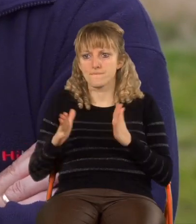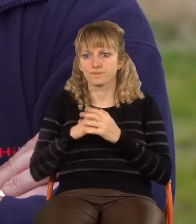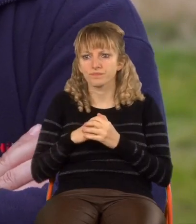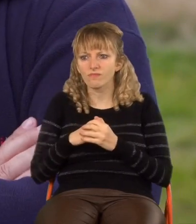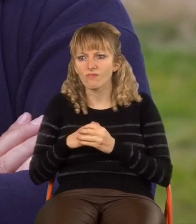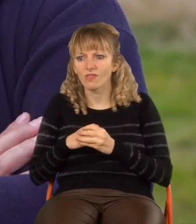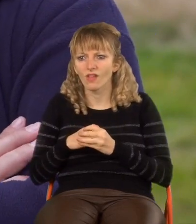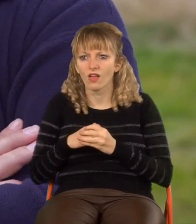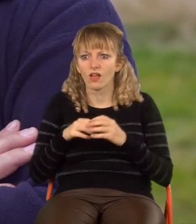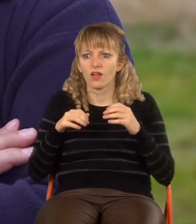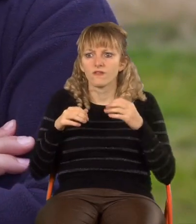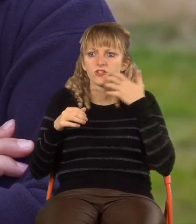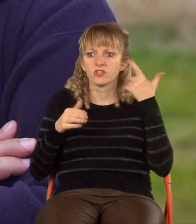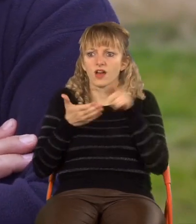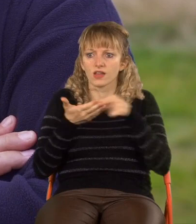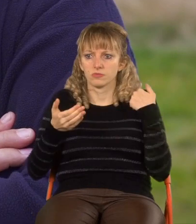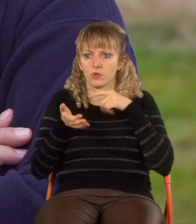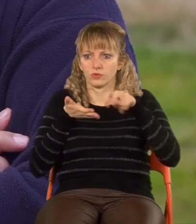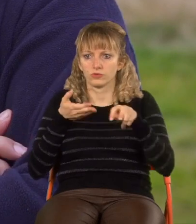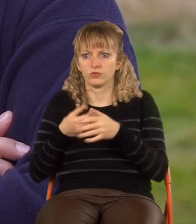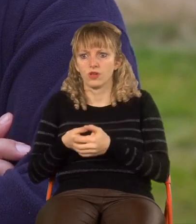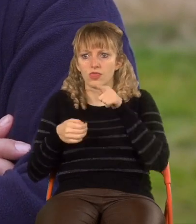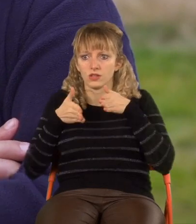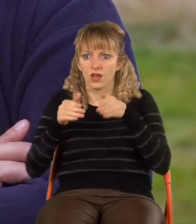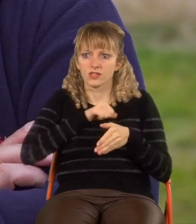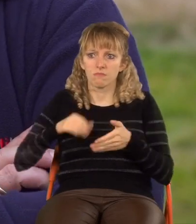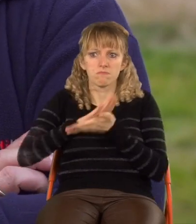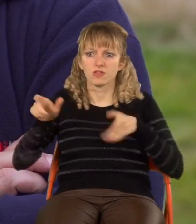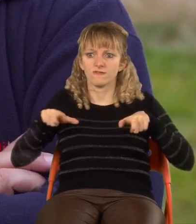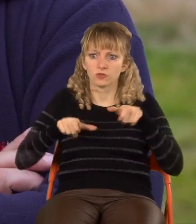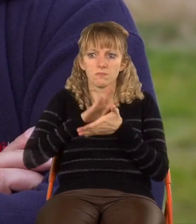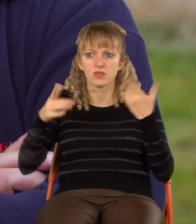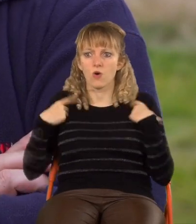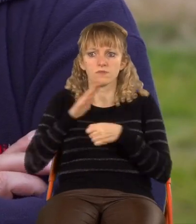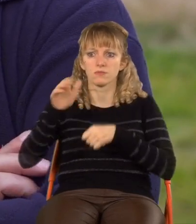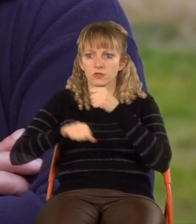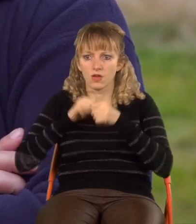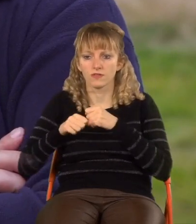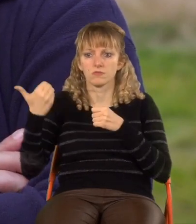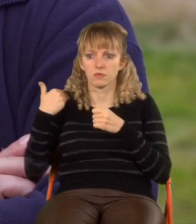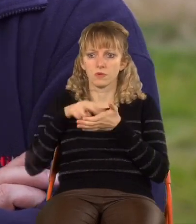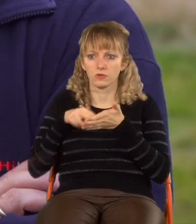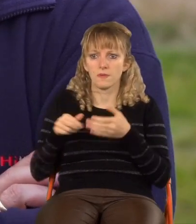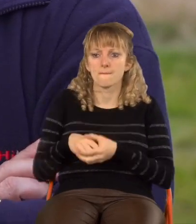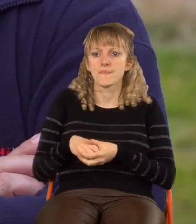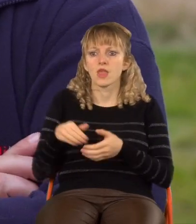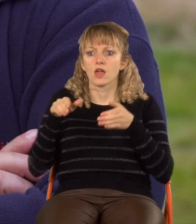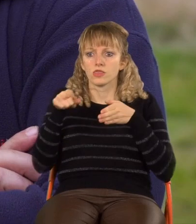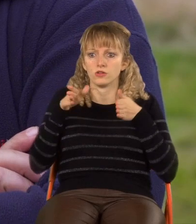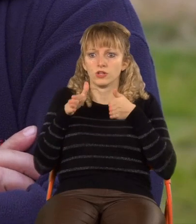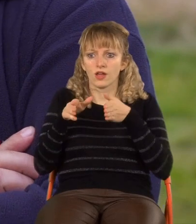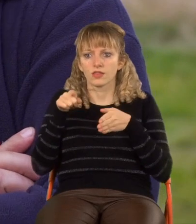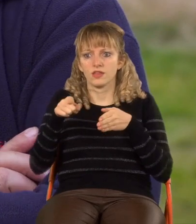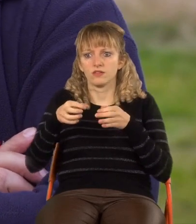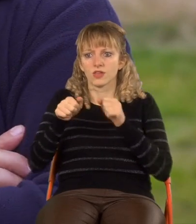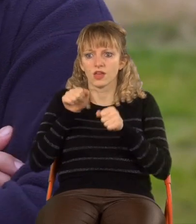celu takiego dobrego poznania szlaku. Szlak ten wynosi w sumie 7 km tam i z powrotem